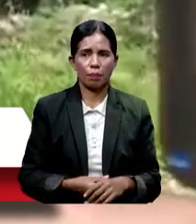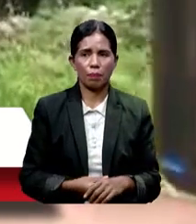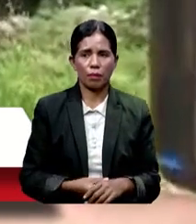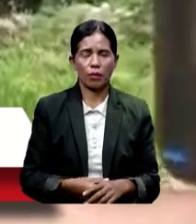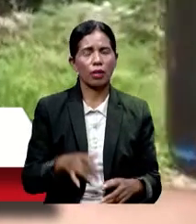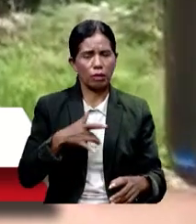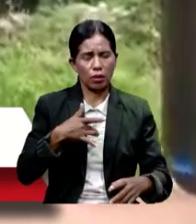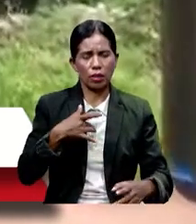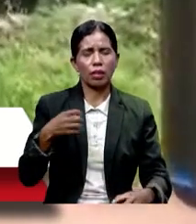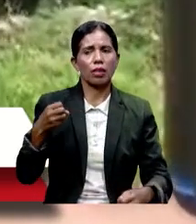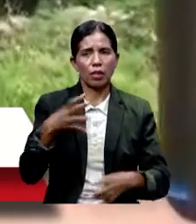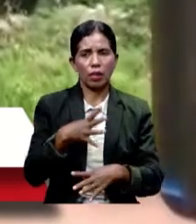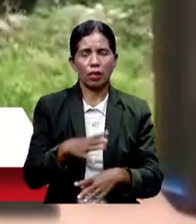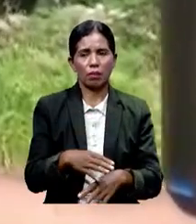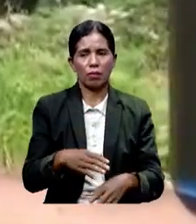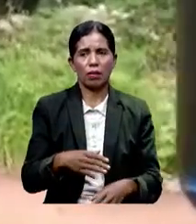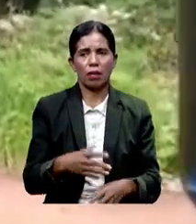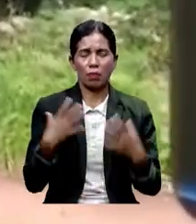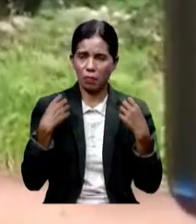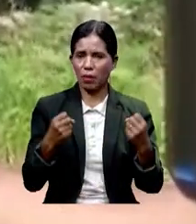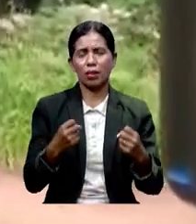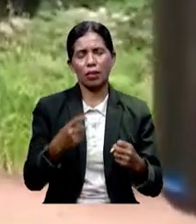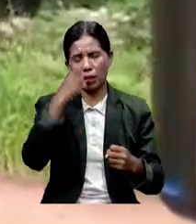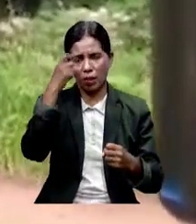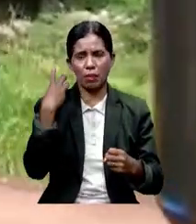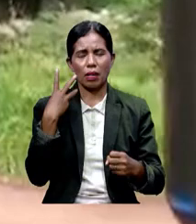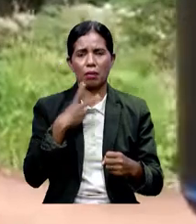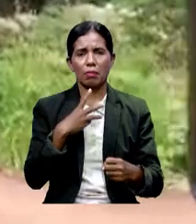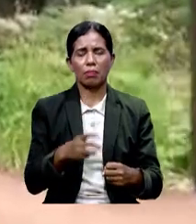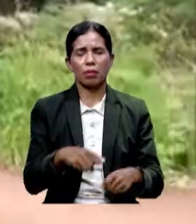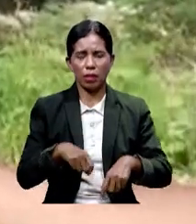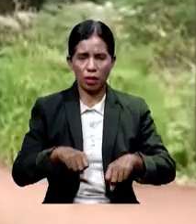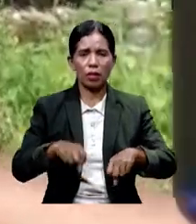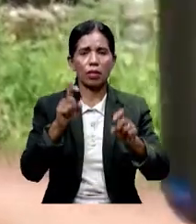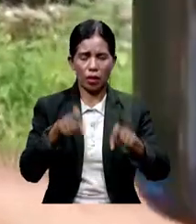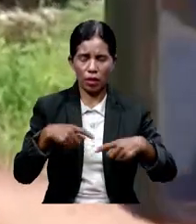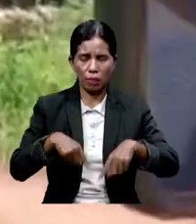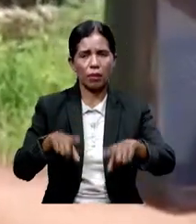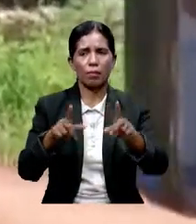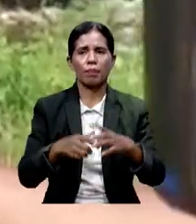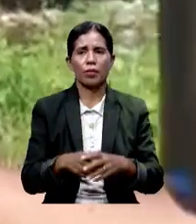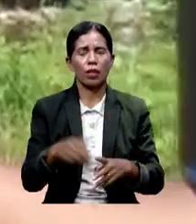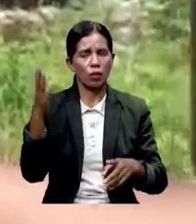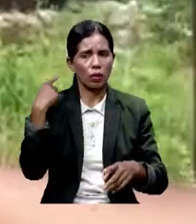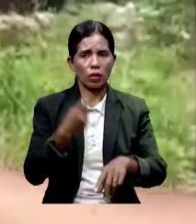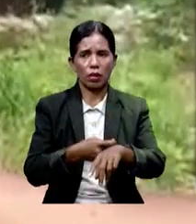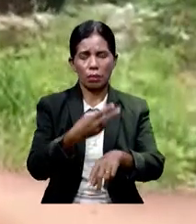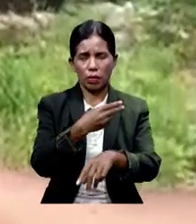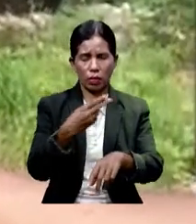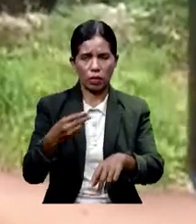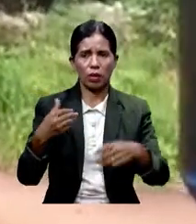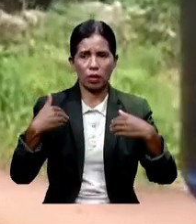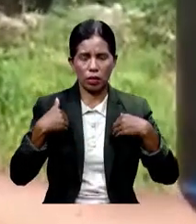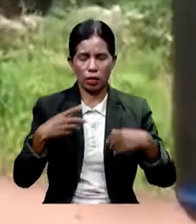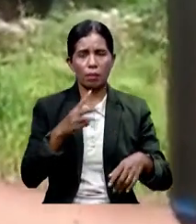Sentau berani kahar malas pasien si tinjar laut ni tambah ni di sini uluk Indonesia ni ya ya masih be mai